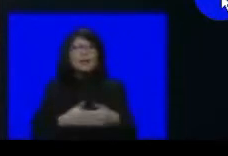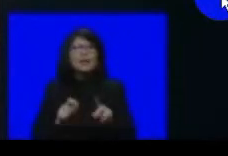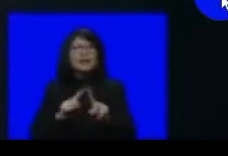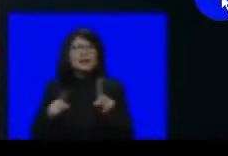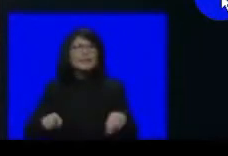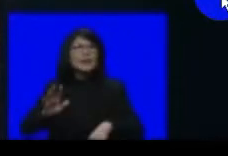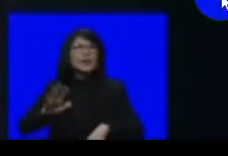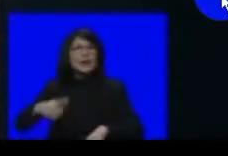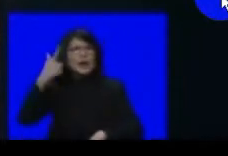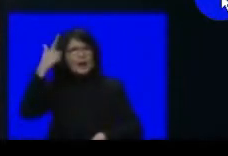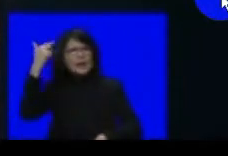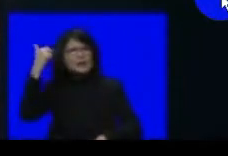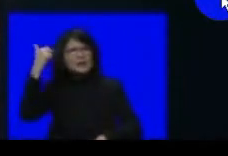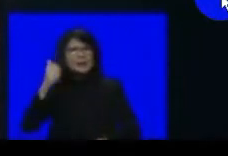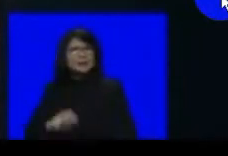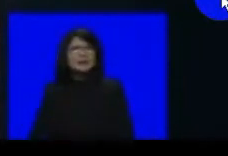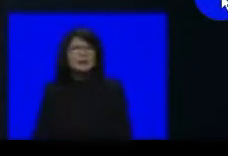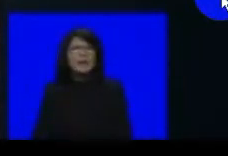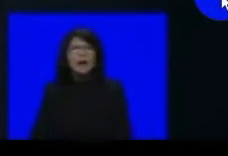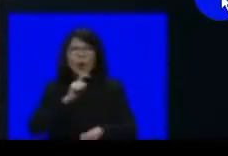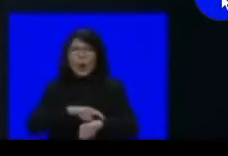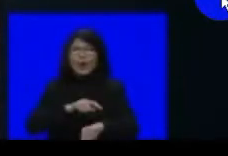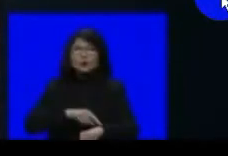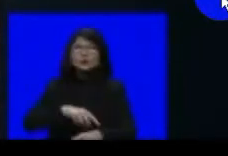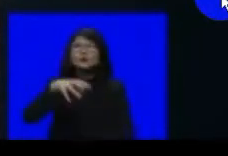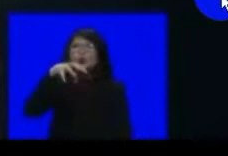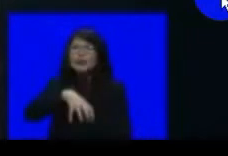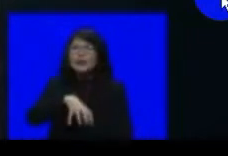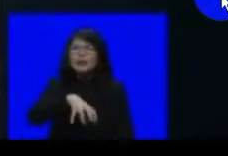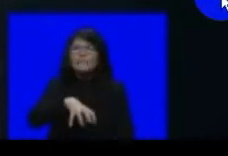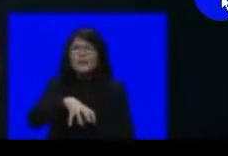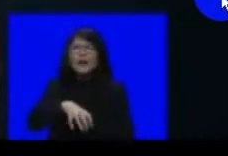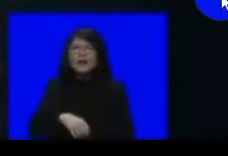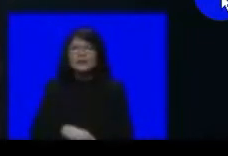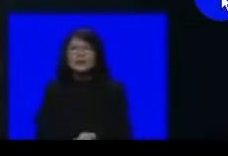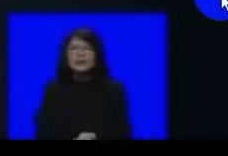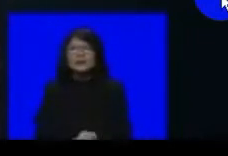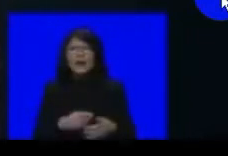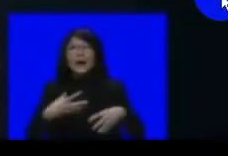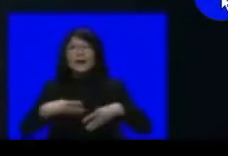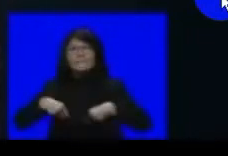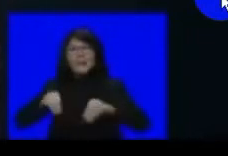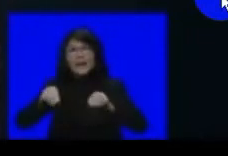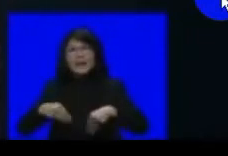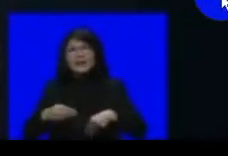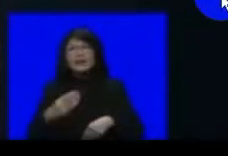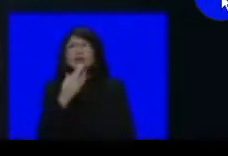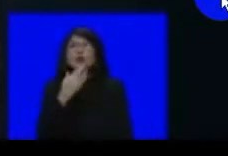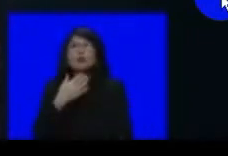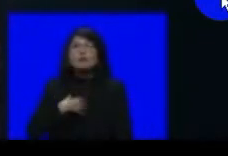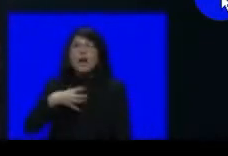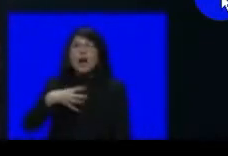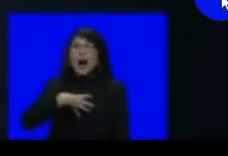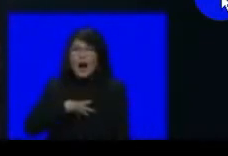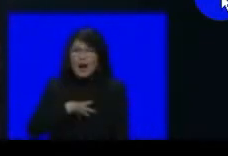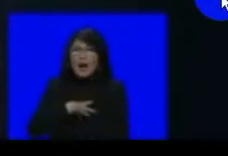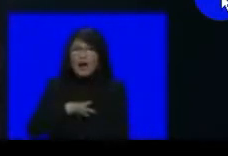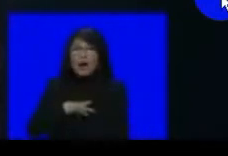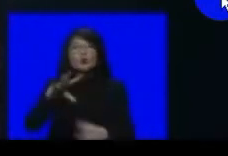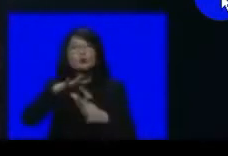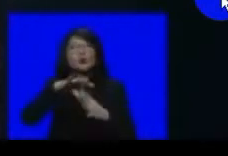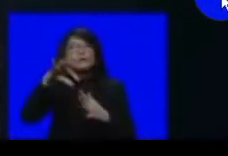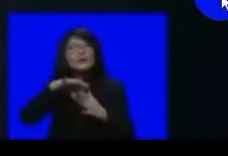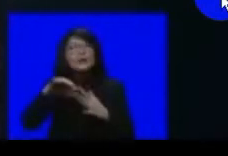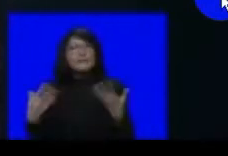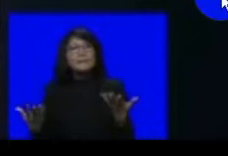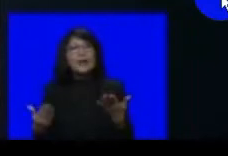belajar, waktu, tempat, konten, mereka memiliki hak untuk memilih mana yang cocok untuk